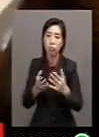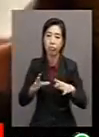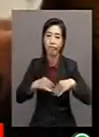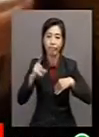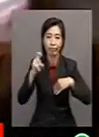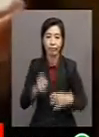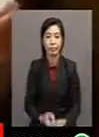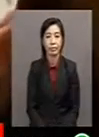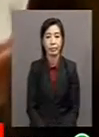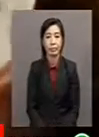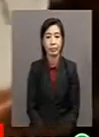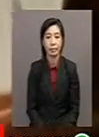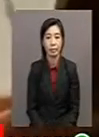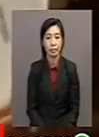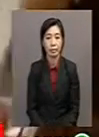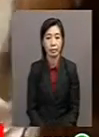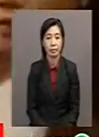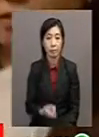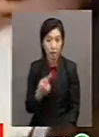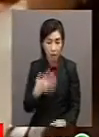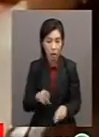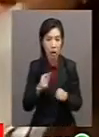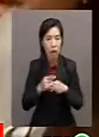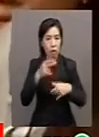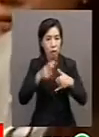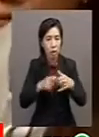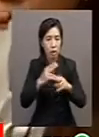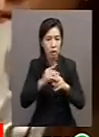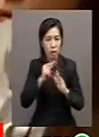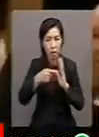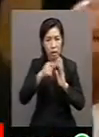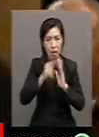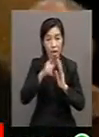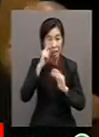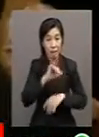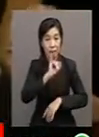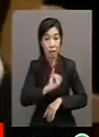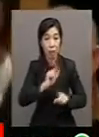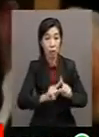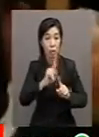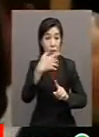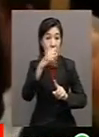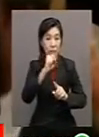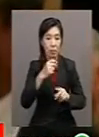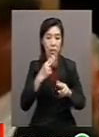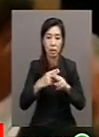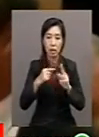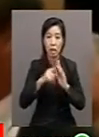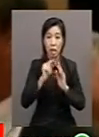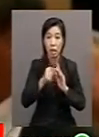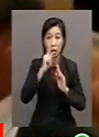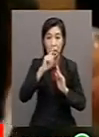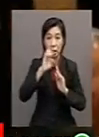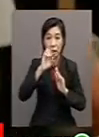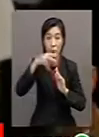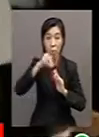ธิมนต์ครับศาลวินิจฉัยว่าจำเลยที่เป็นจำเลยที่10ก็คือตัวคุณนิติมนเองเป็นผู้สั่งการ